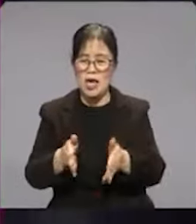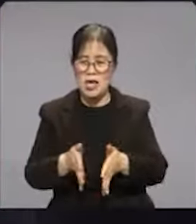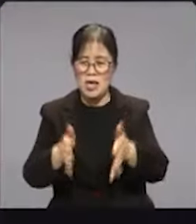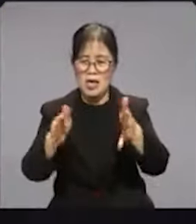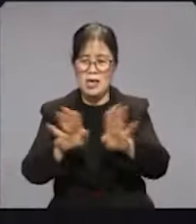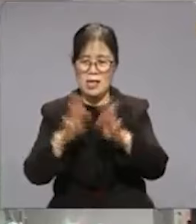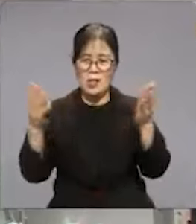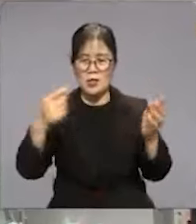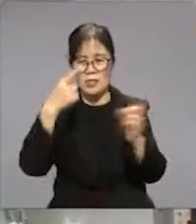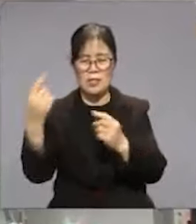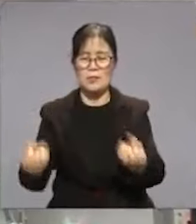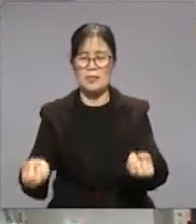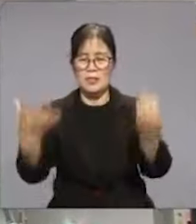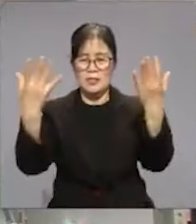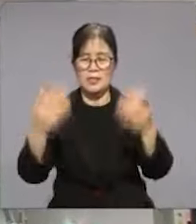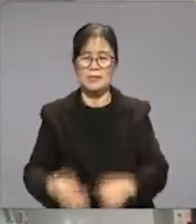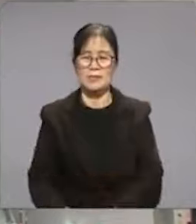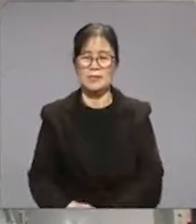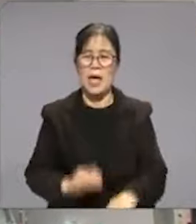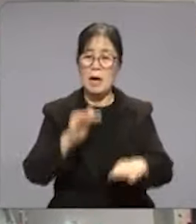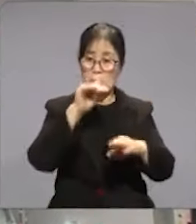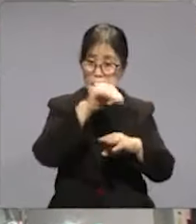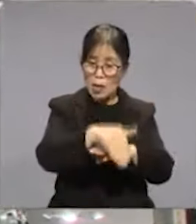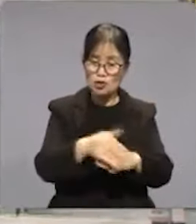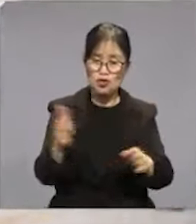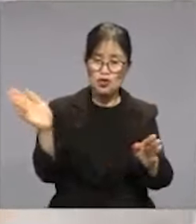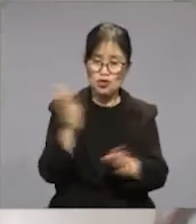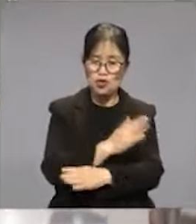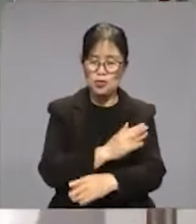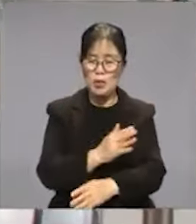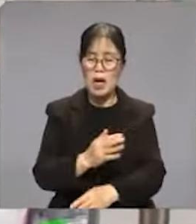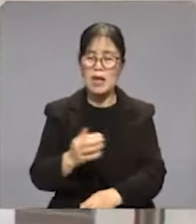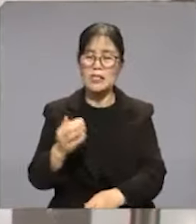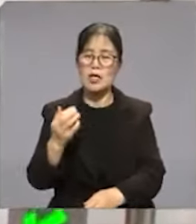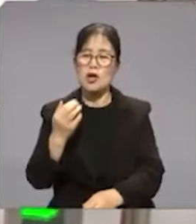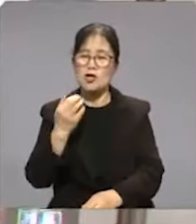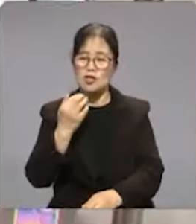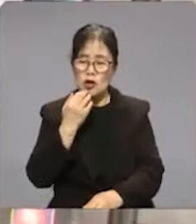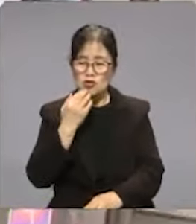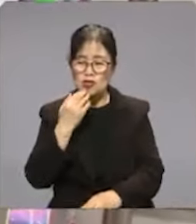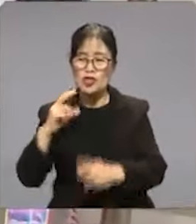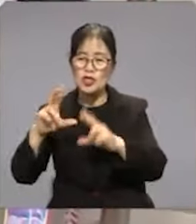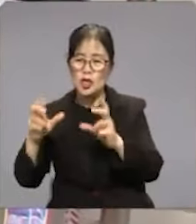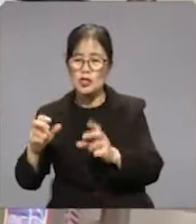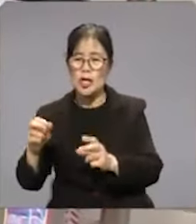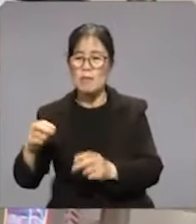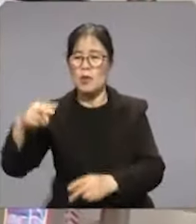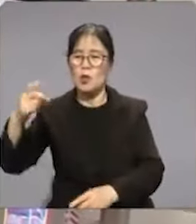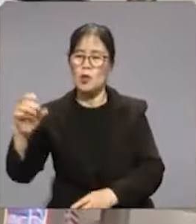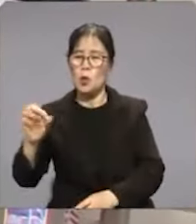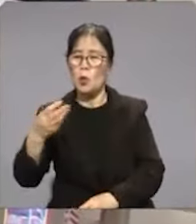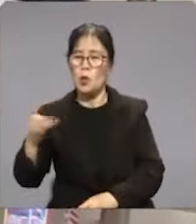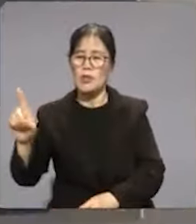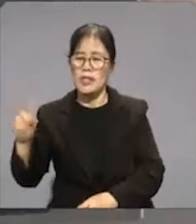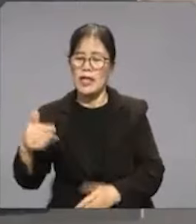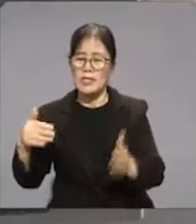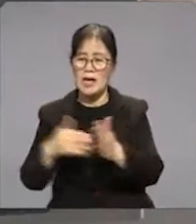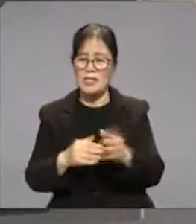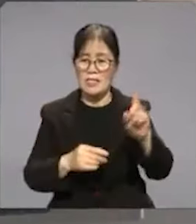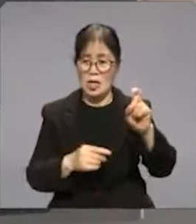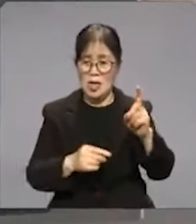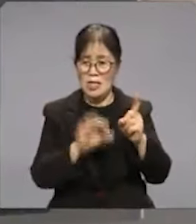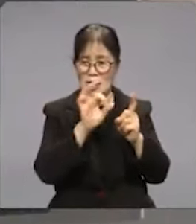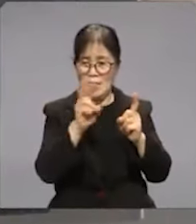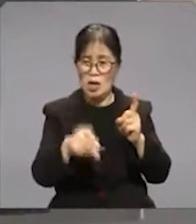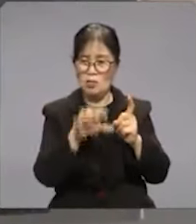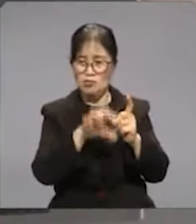기념식이 열렸습니다. 파주 운정을 출발, 고양, 서울, 성남, 용인, 동탄까지 11개역을 거치는